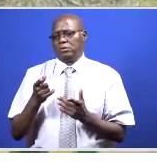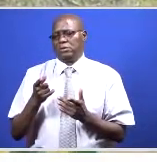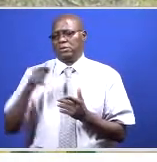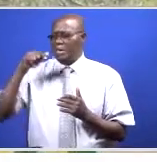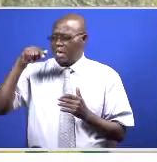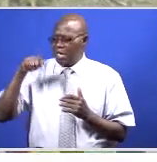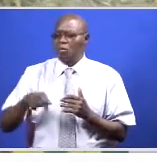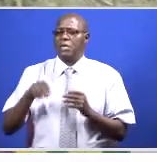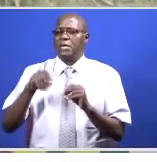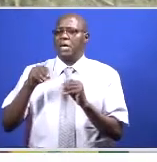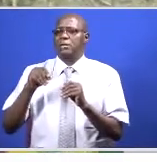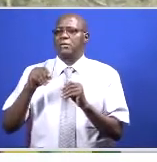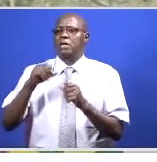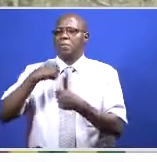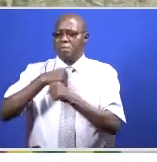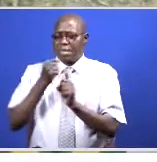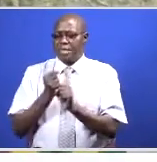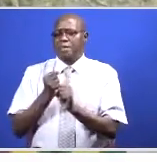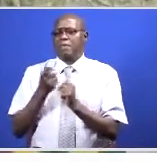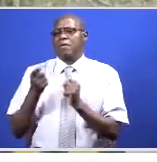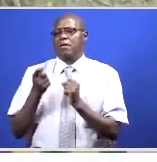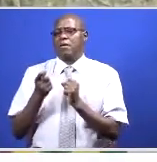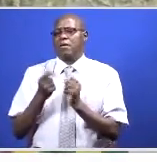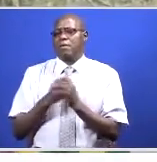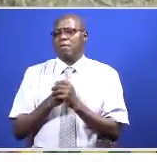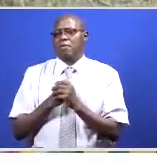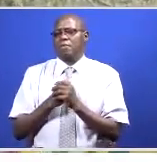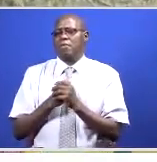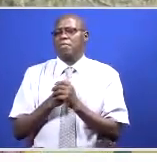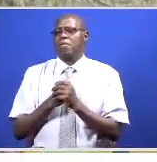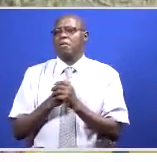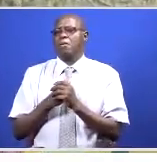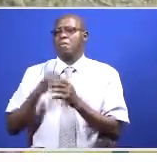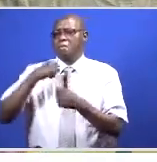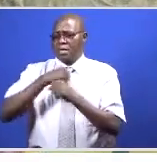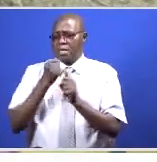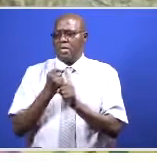na akamfanya maskini na fukara mpaka wakaketi meza moja na wafalme.